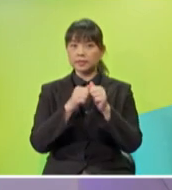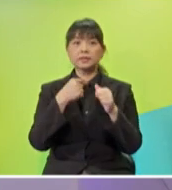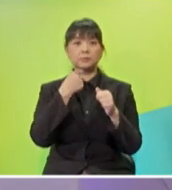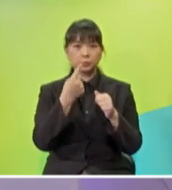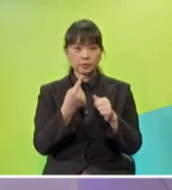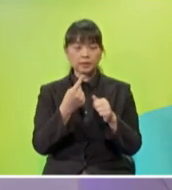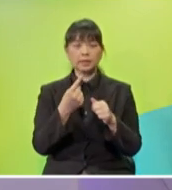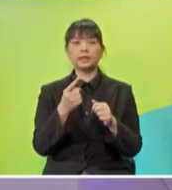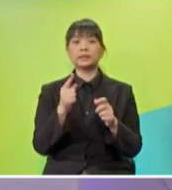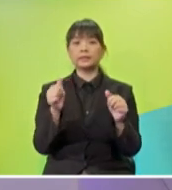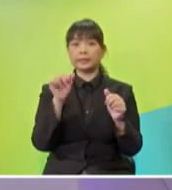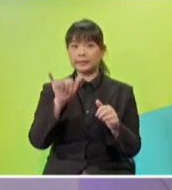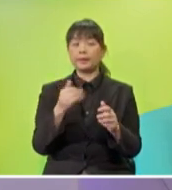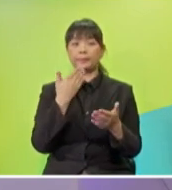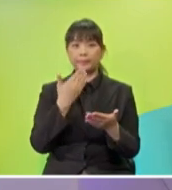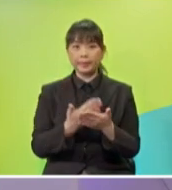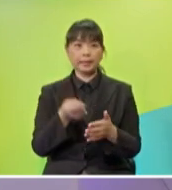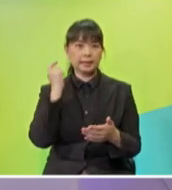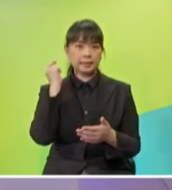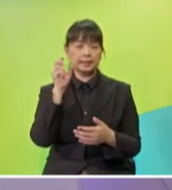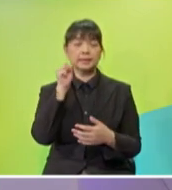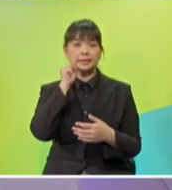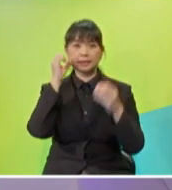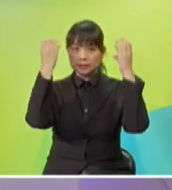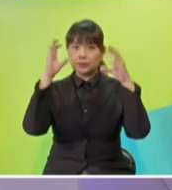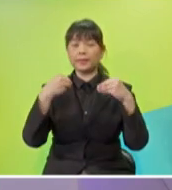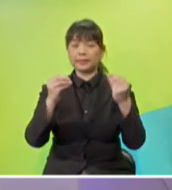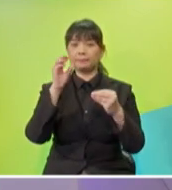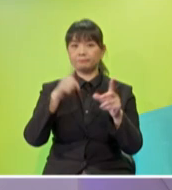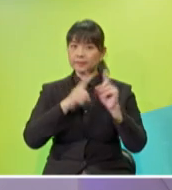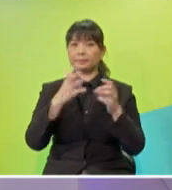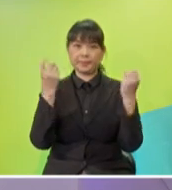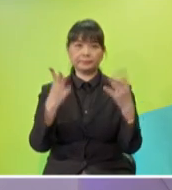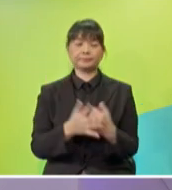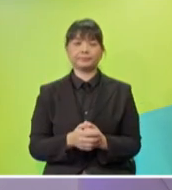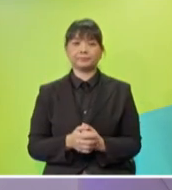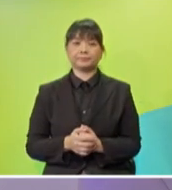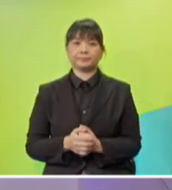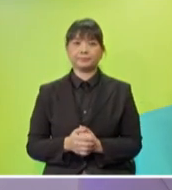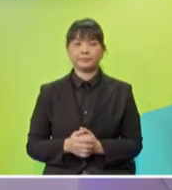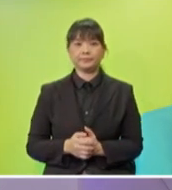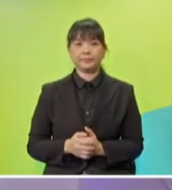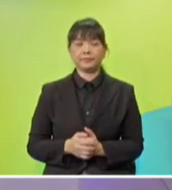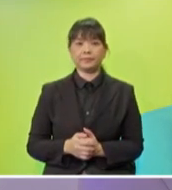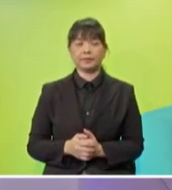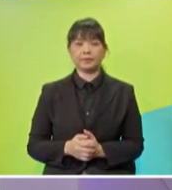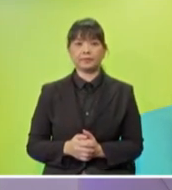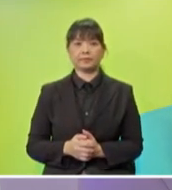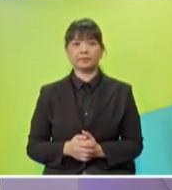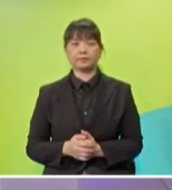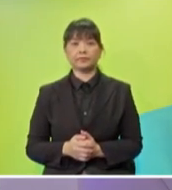bukan senang kita Lapas pantun betul nah izinkan Cikgu buat kesimpulan